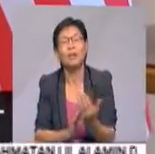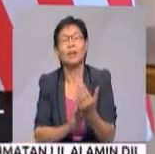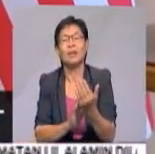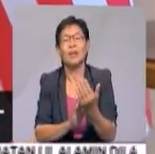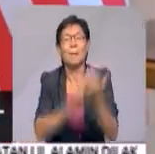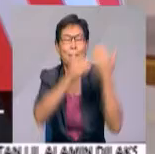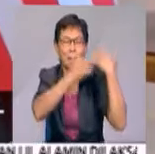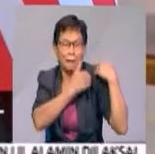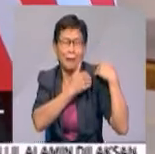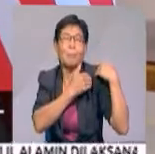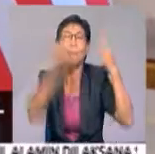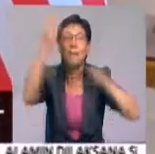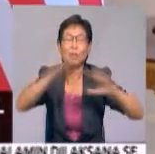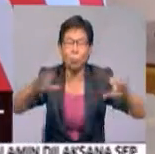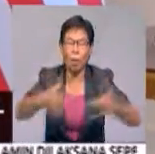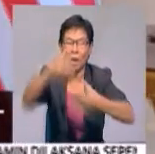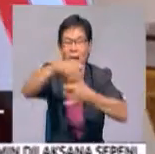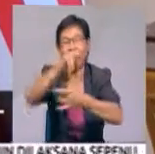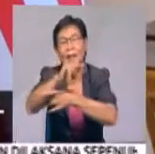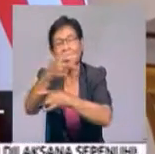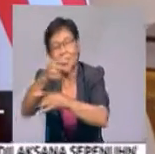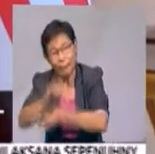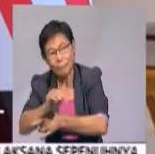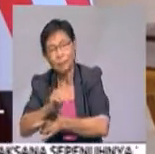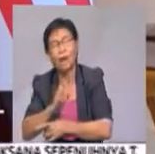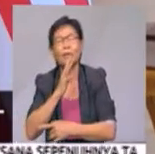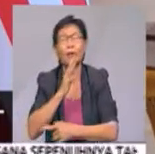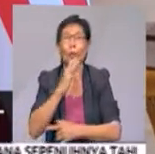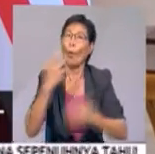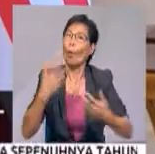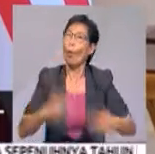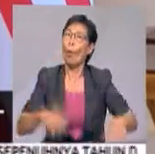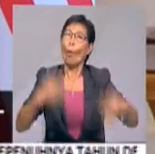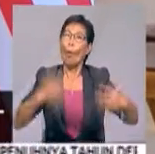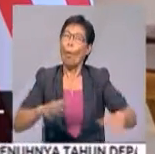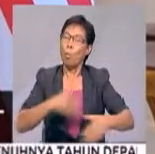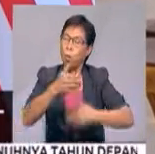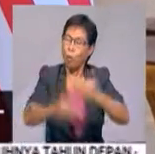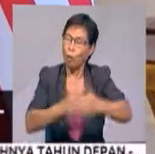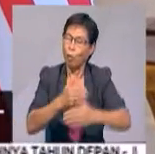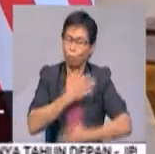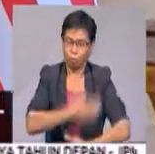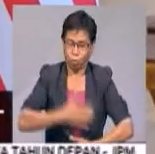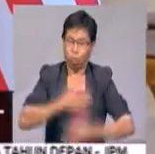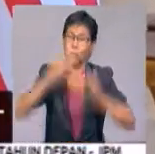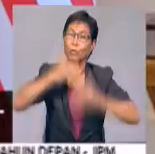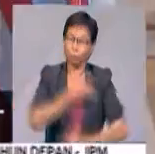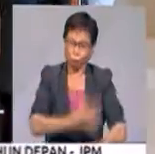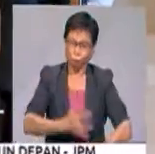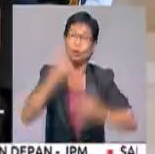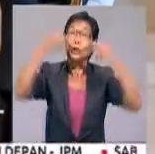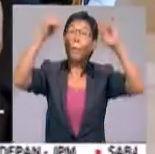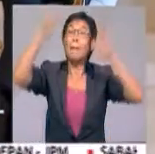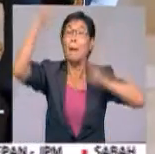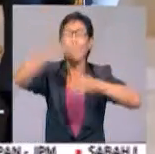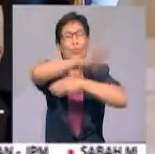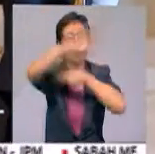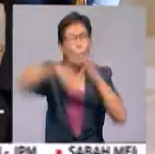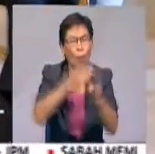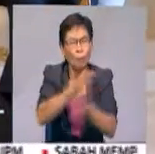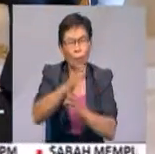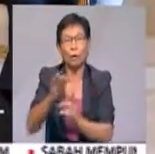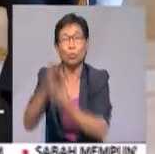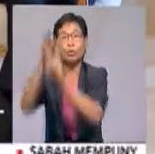dimainkan negara ini dalam 6. Beliau juga meluahkan rasa kagum terhadap kemajuan yang dicapai Malaysia dalam segenap bidang, khususnya